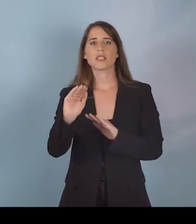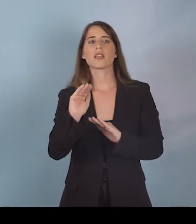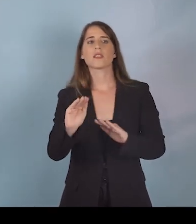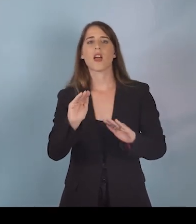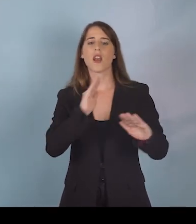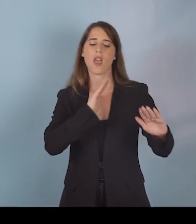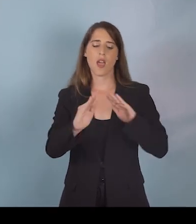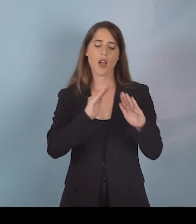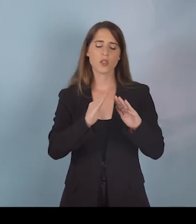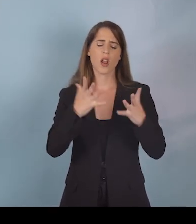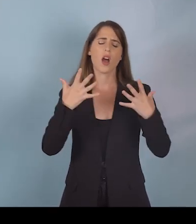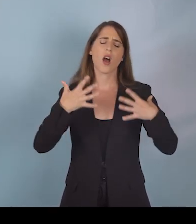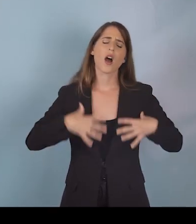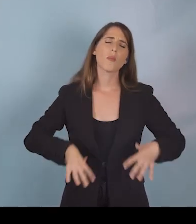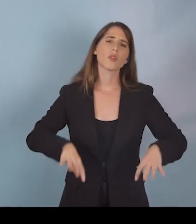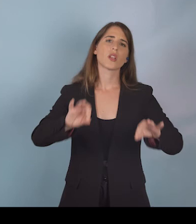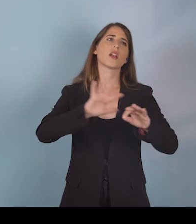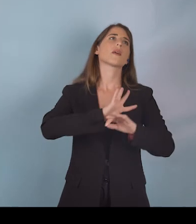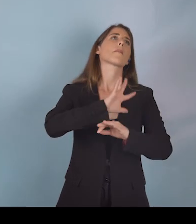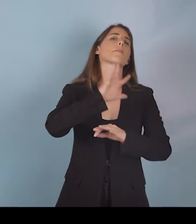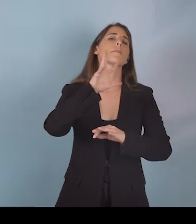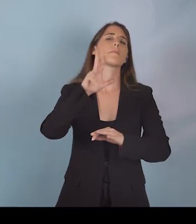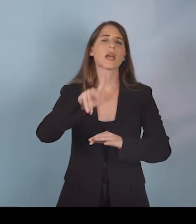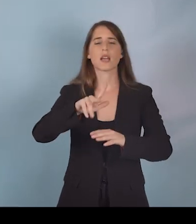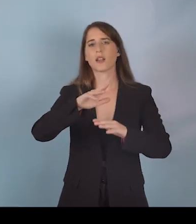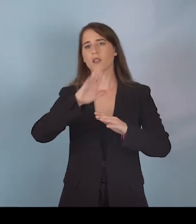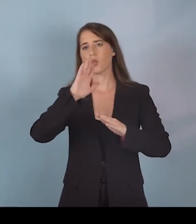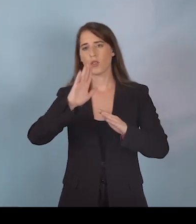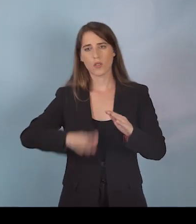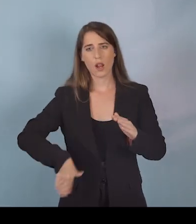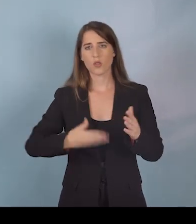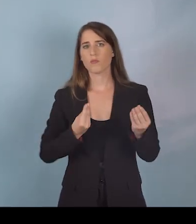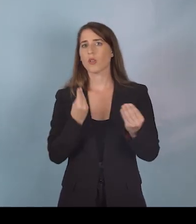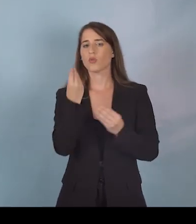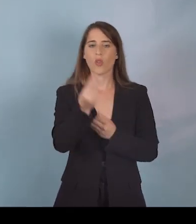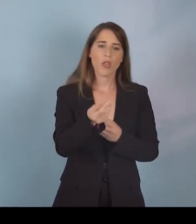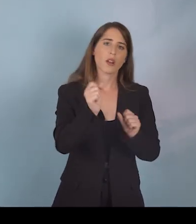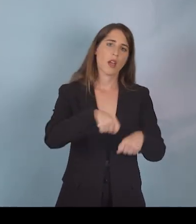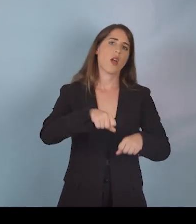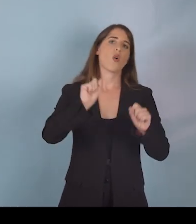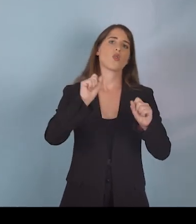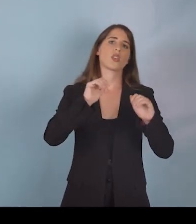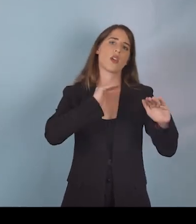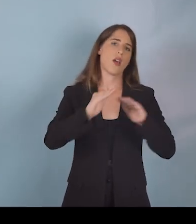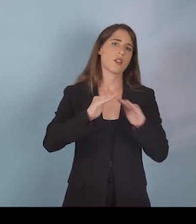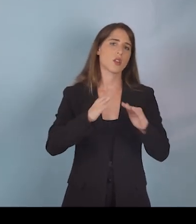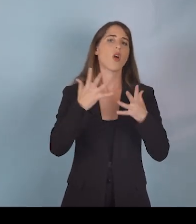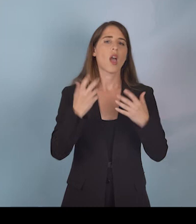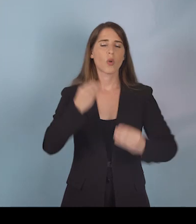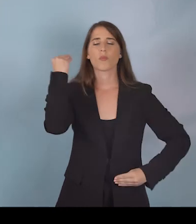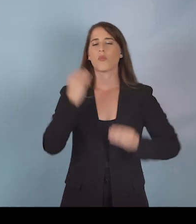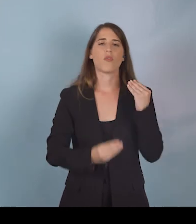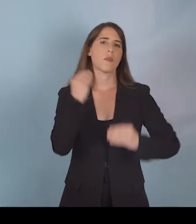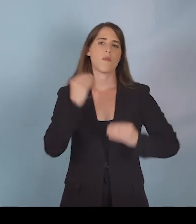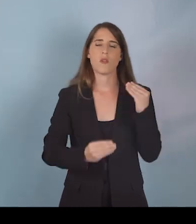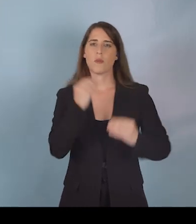αυτή τη χώρα περνάνε δύσκολο από την πρώτη στιγμή της διαδικασίας μέχρι και εν τέλει να τους δοθεί ή και όχι